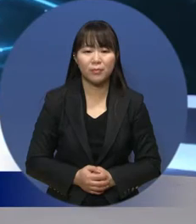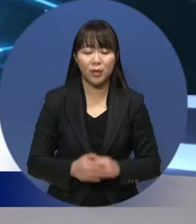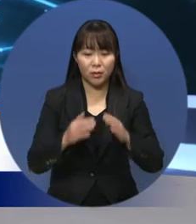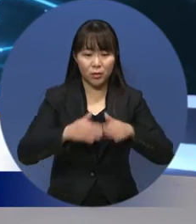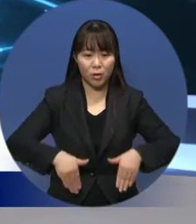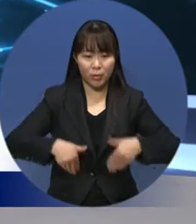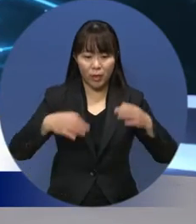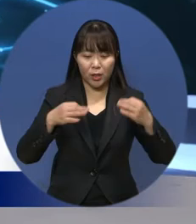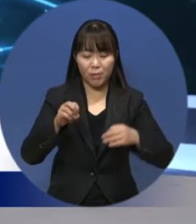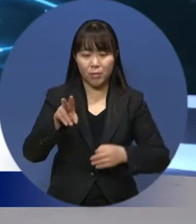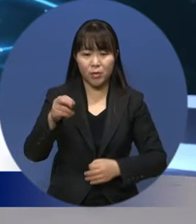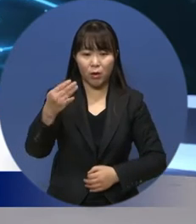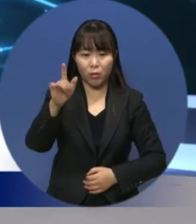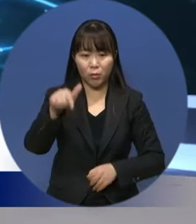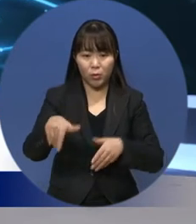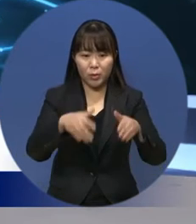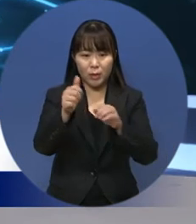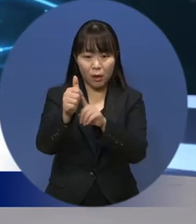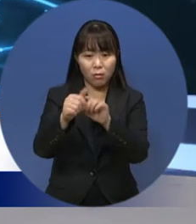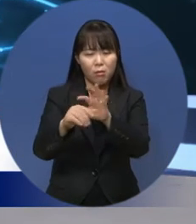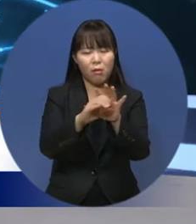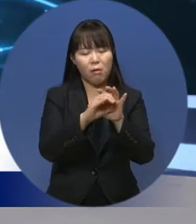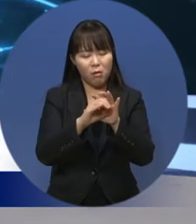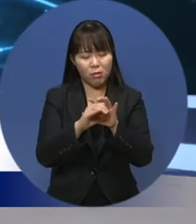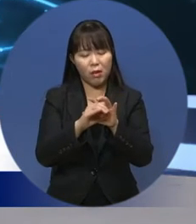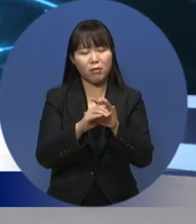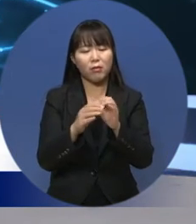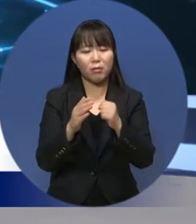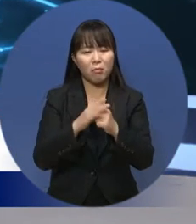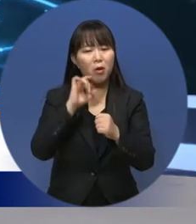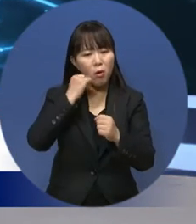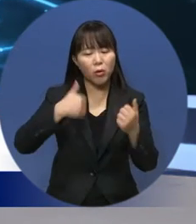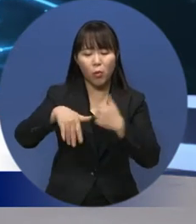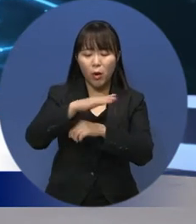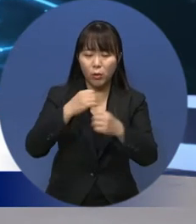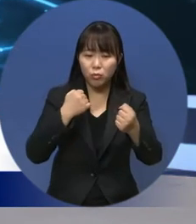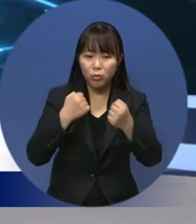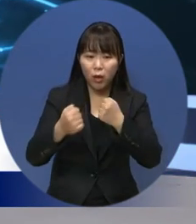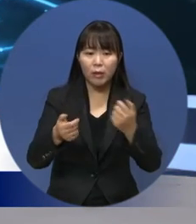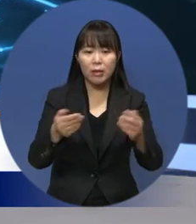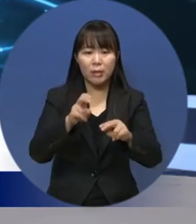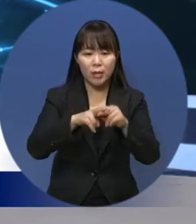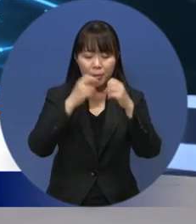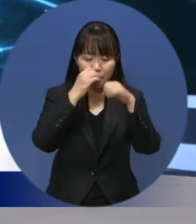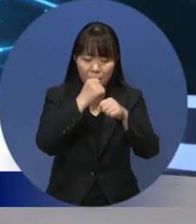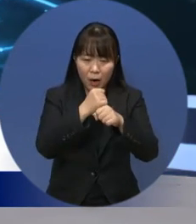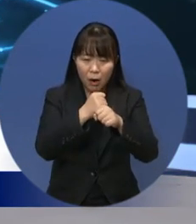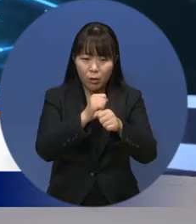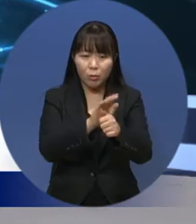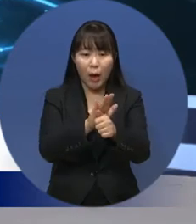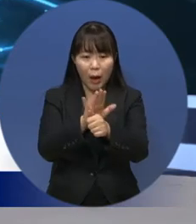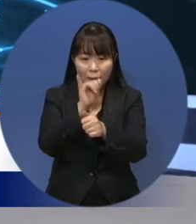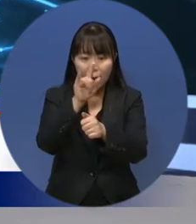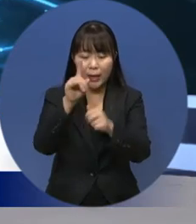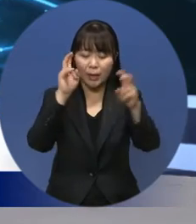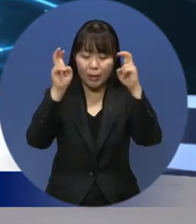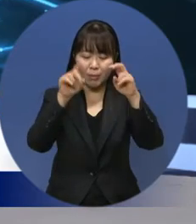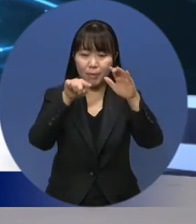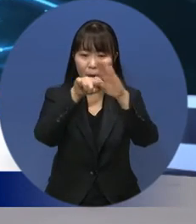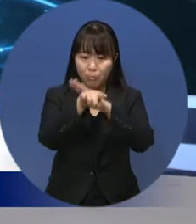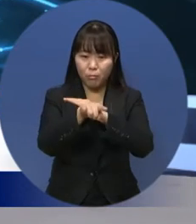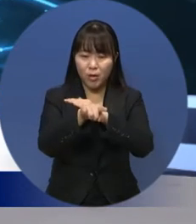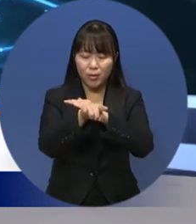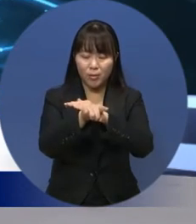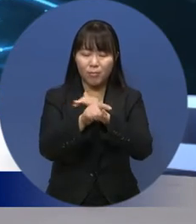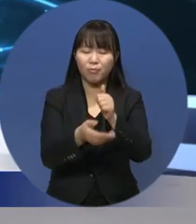전라남도 김용 녹도 지사가 코로 날 구로 어려운 환경 속에서도 일자리 창출 등에 기여한 한 기업을 방문해